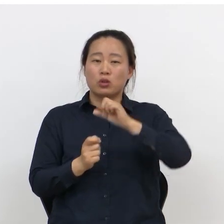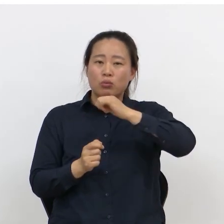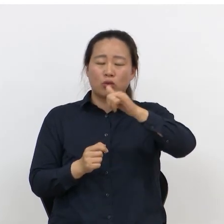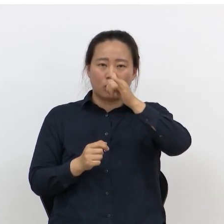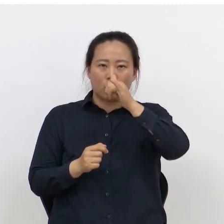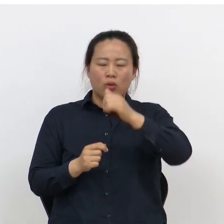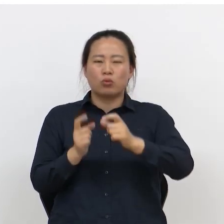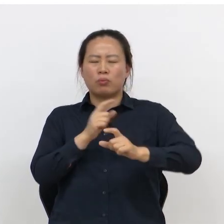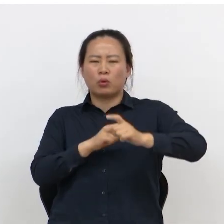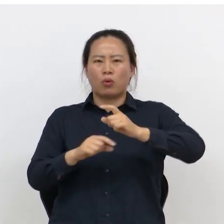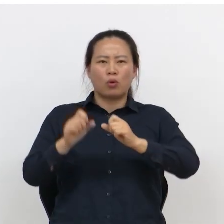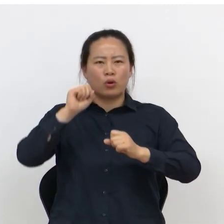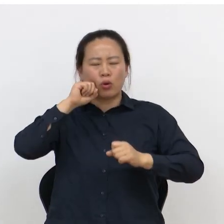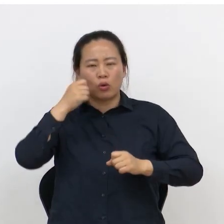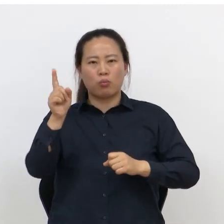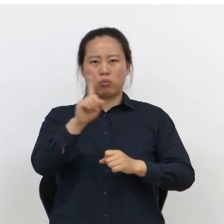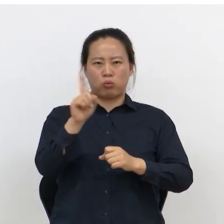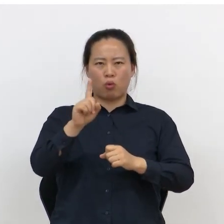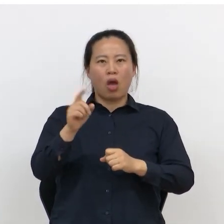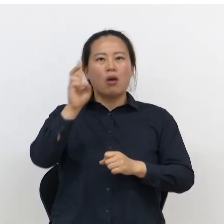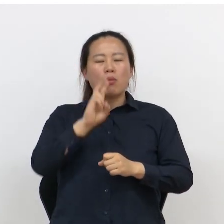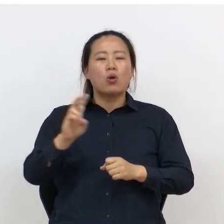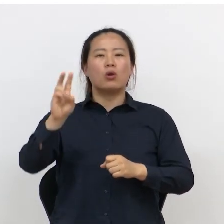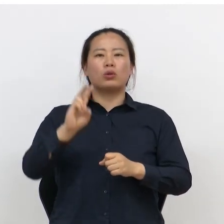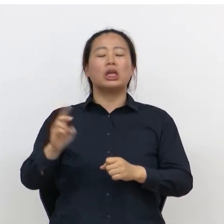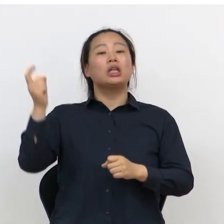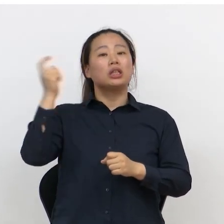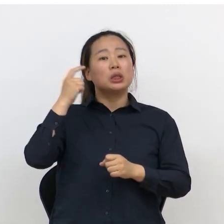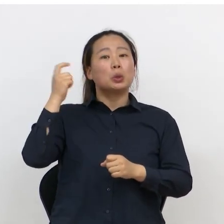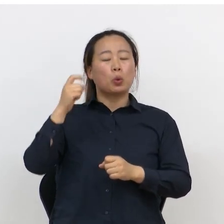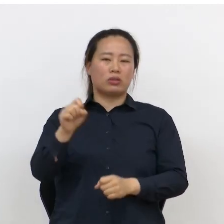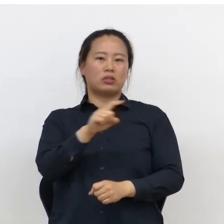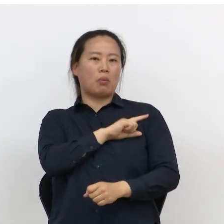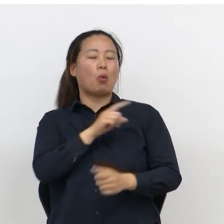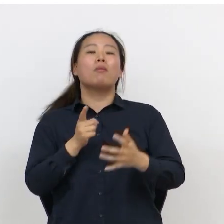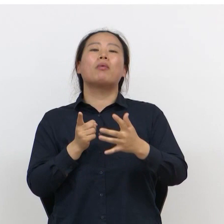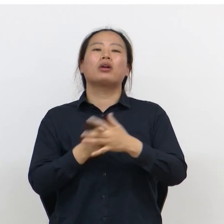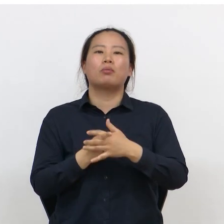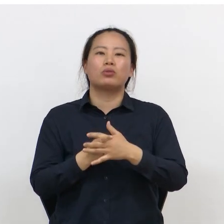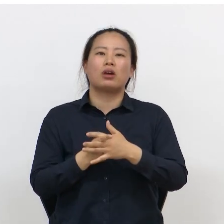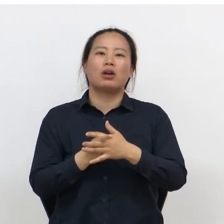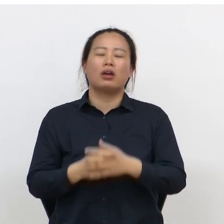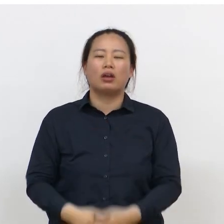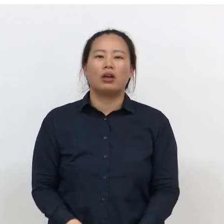좀 더 어려운데요. 멜로디 듣고 제목 맞추기입니다. 그러니까